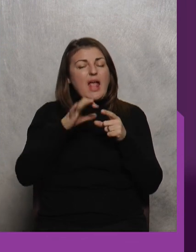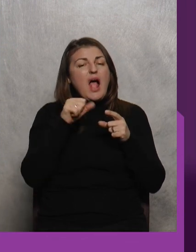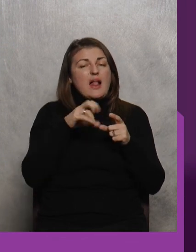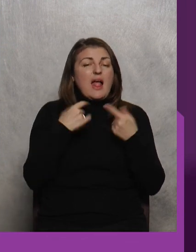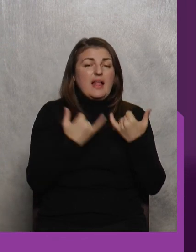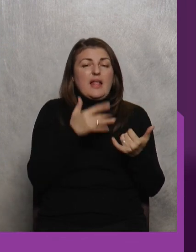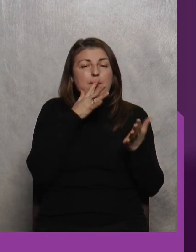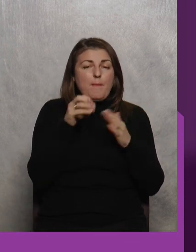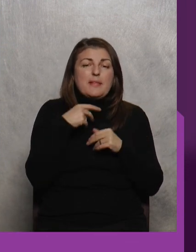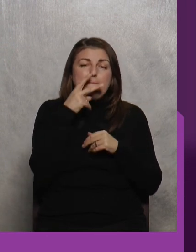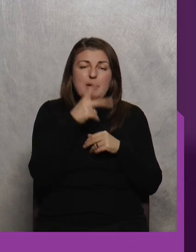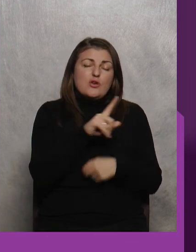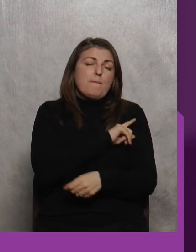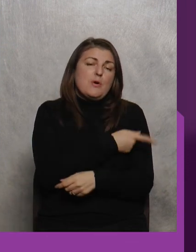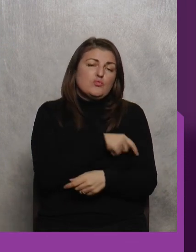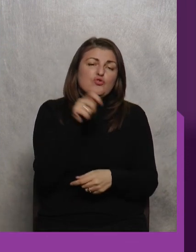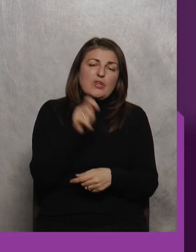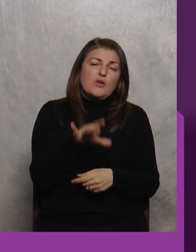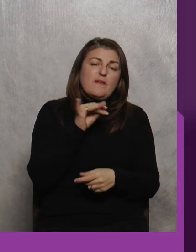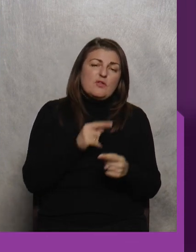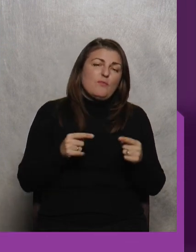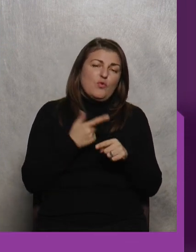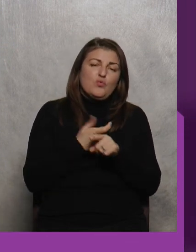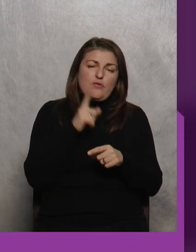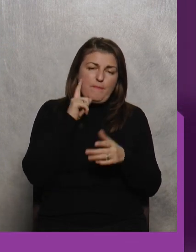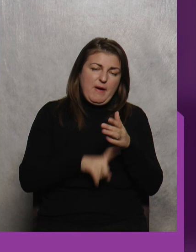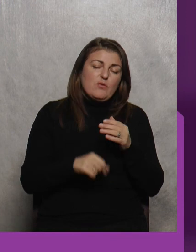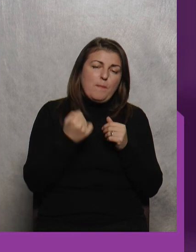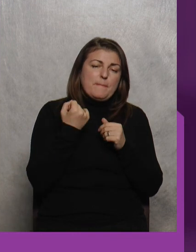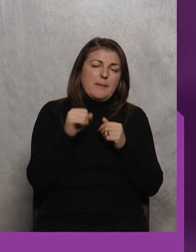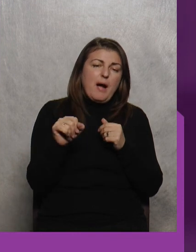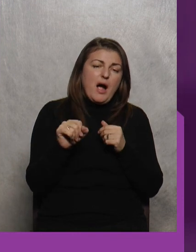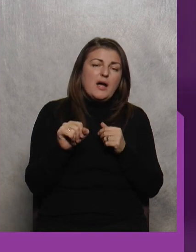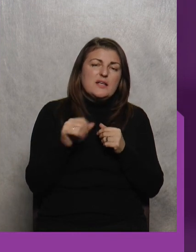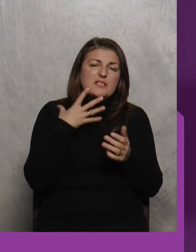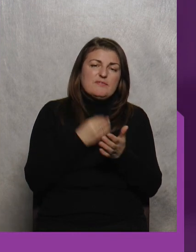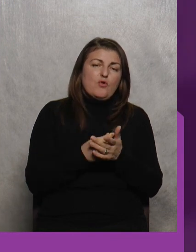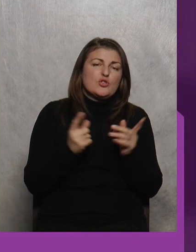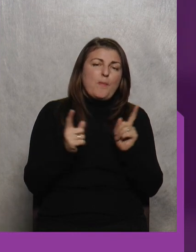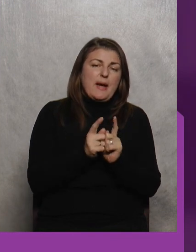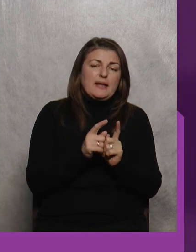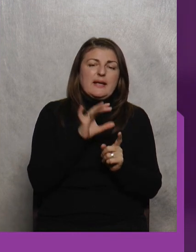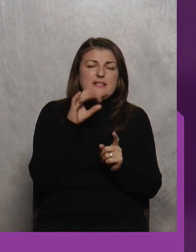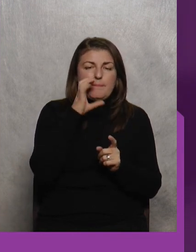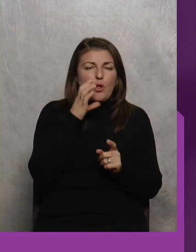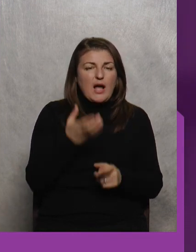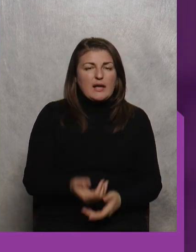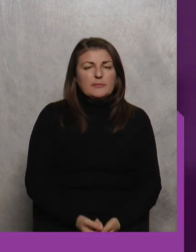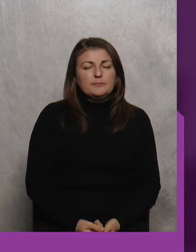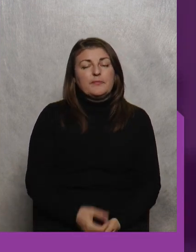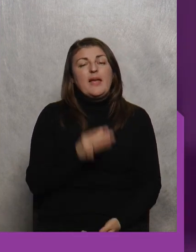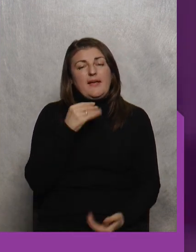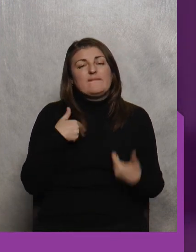на даний момент, бачите, потужно стартує і, відповідно, дуже впевнено перемагає свого суперника з Болгарії.